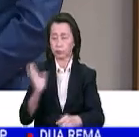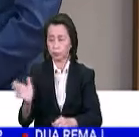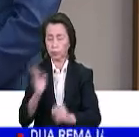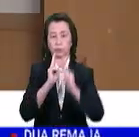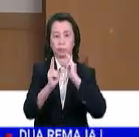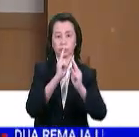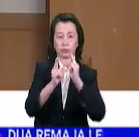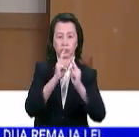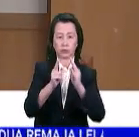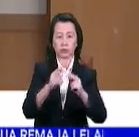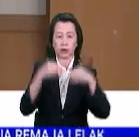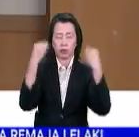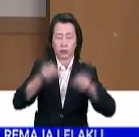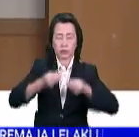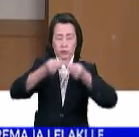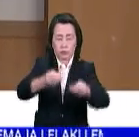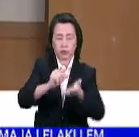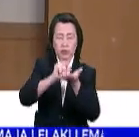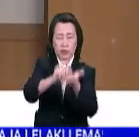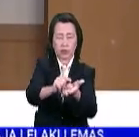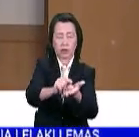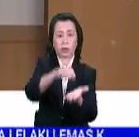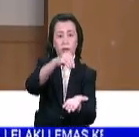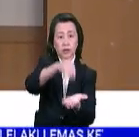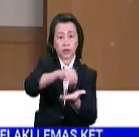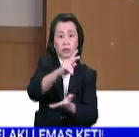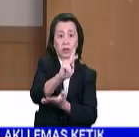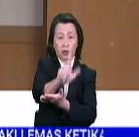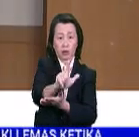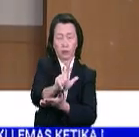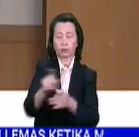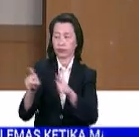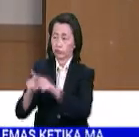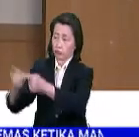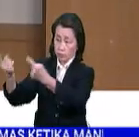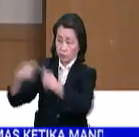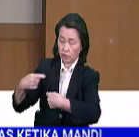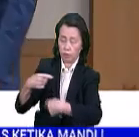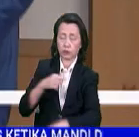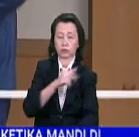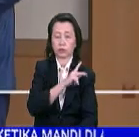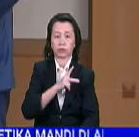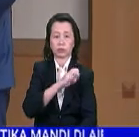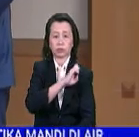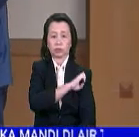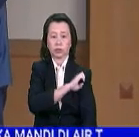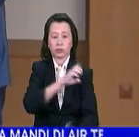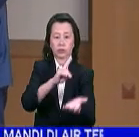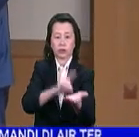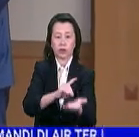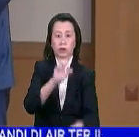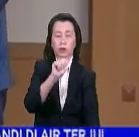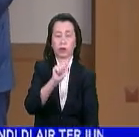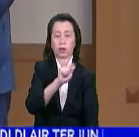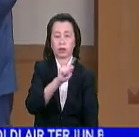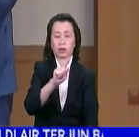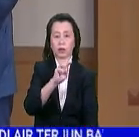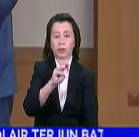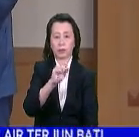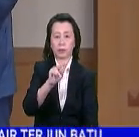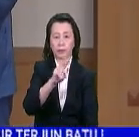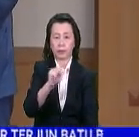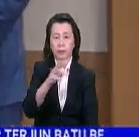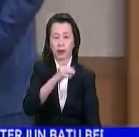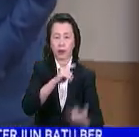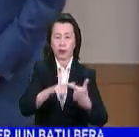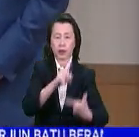pada majlis penyerahan geran tersebut di Ibu Negara. Turut hadir Ketua Eksekutif Perkeso, Datuk Seri Dr. Muhammad Azman Aziz Muhammad